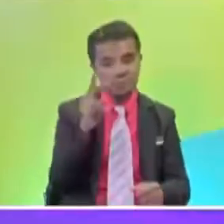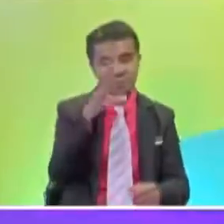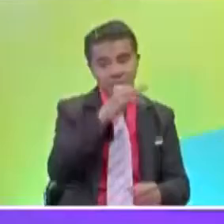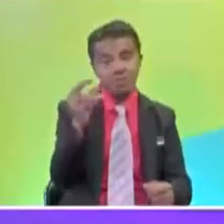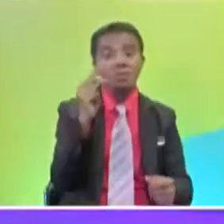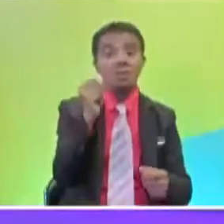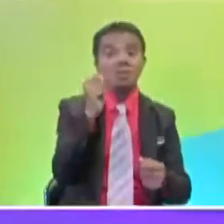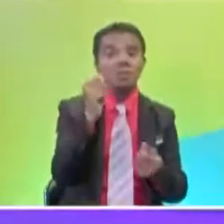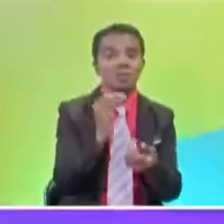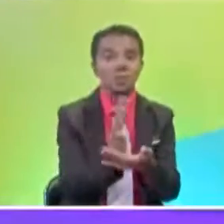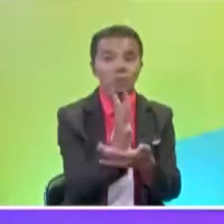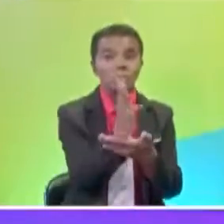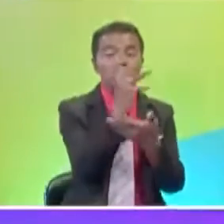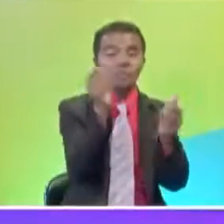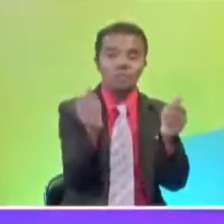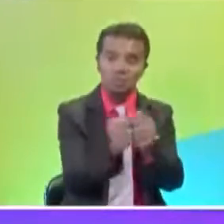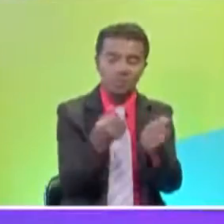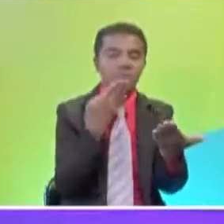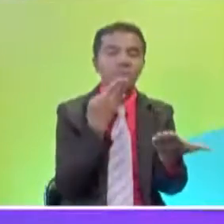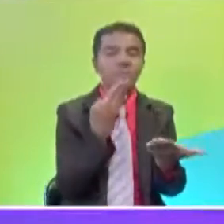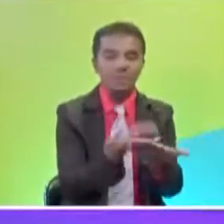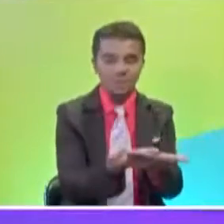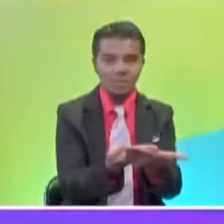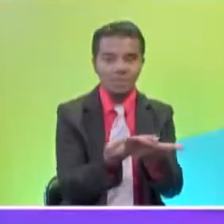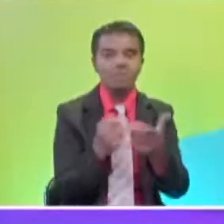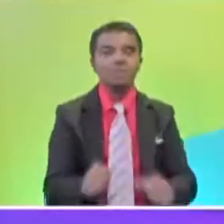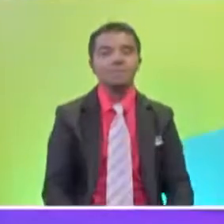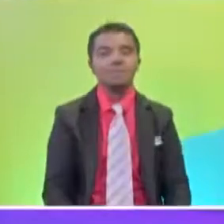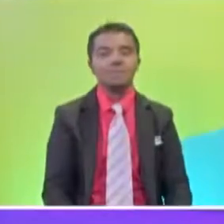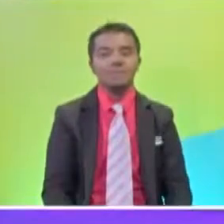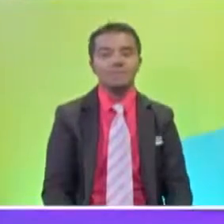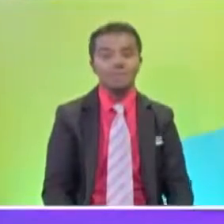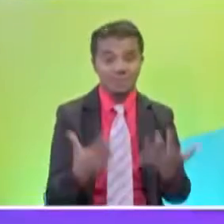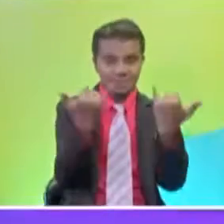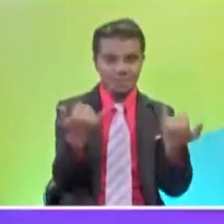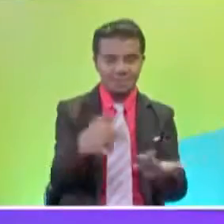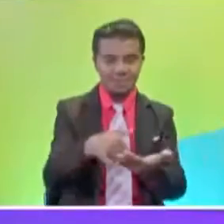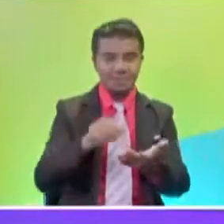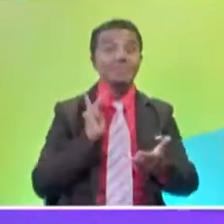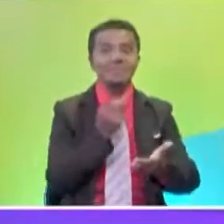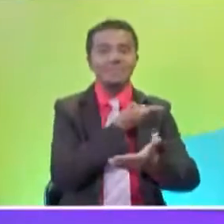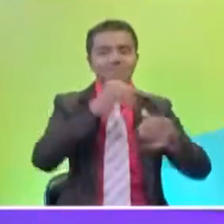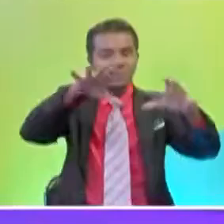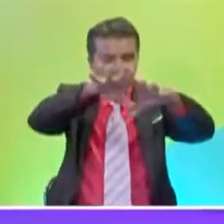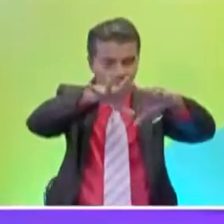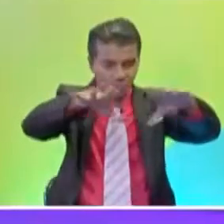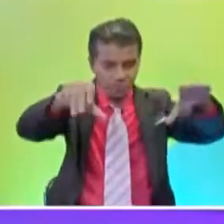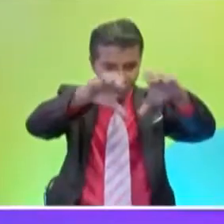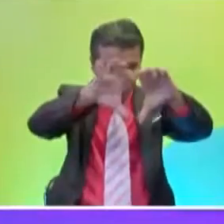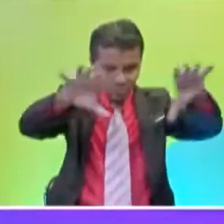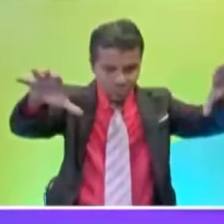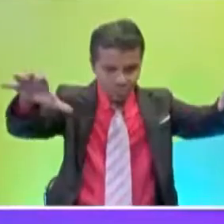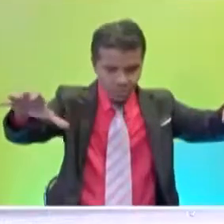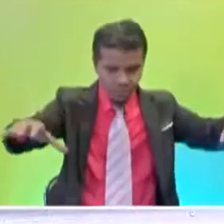kita tutup seperti itu saja ya cikgu. Okey. Baik, kita tutup sini. Okey. Jadi benih ni akan sejuk kan? Tak terkena